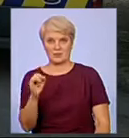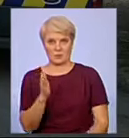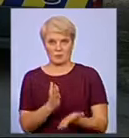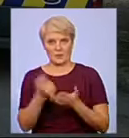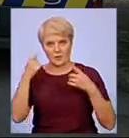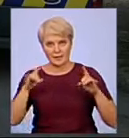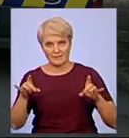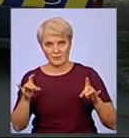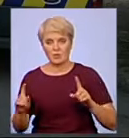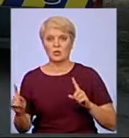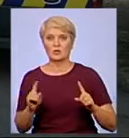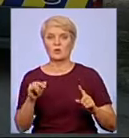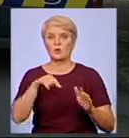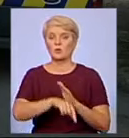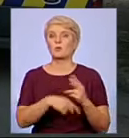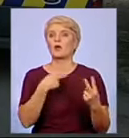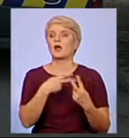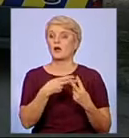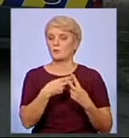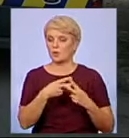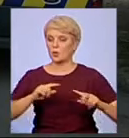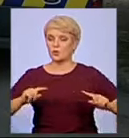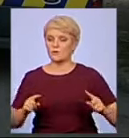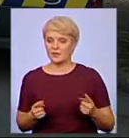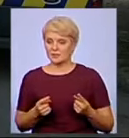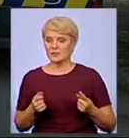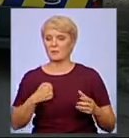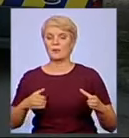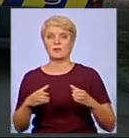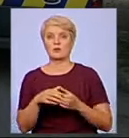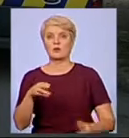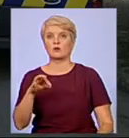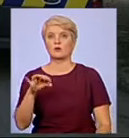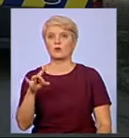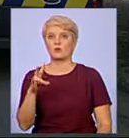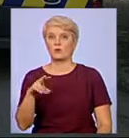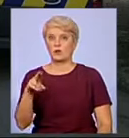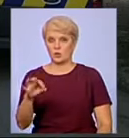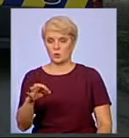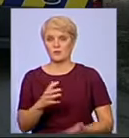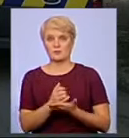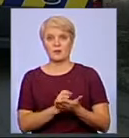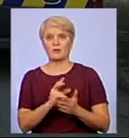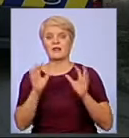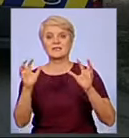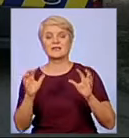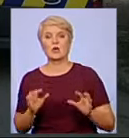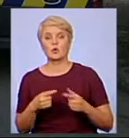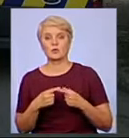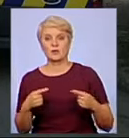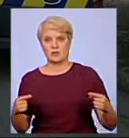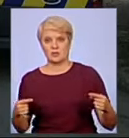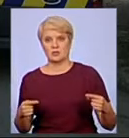мають інформацію про те, що у камерах ув'язнених з батальйону «Торнадо» зберігалися незаконні речі. Також